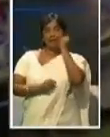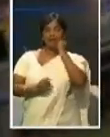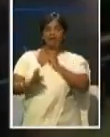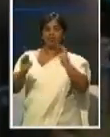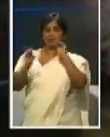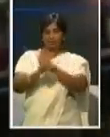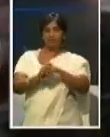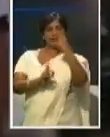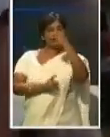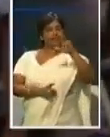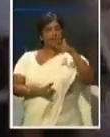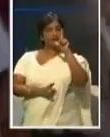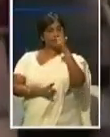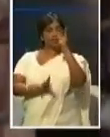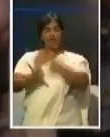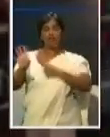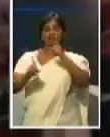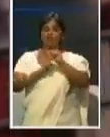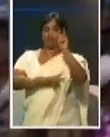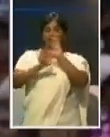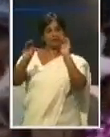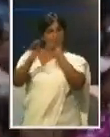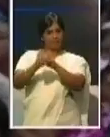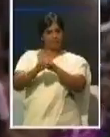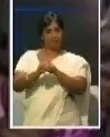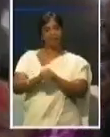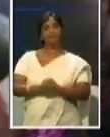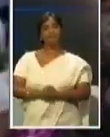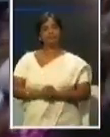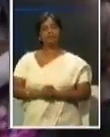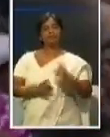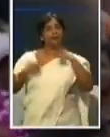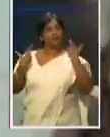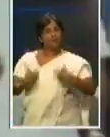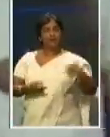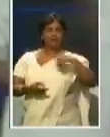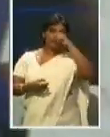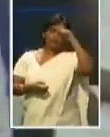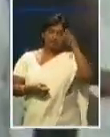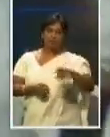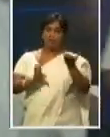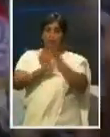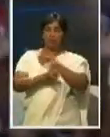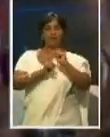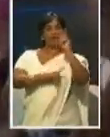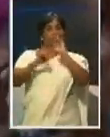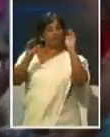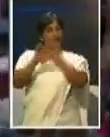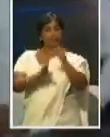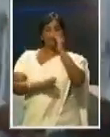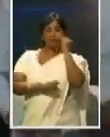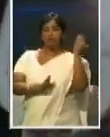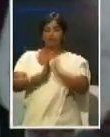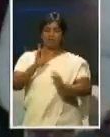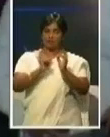නියෝජනය කරමින් 1970 වසරේදී පාර්ලිමේන්තුවට තේරීපත් වුණා. මහින්ද රාජපක්ෂ මැතිතුමා එවකට පාර්ලිමේන්තුවේ සිටි